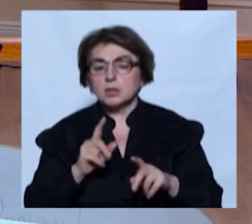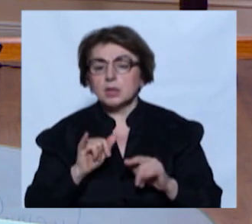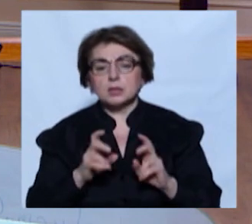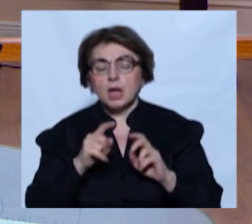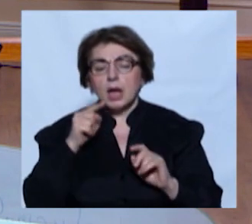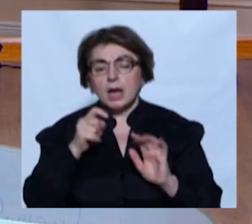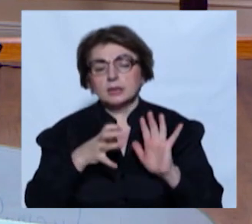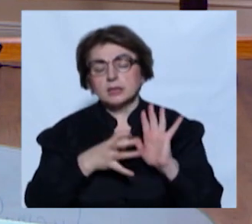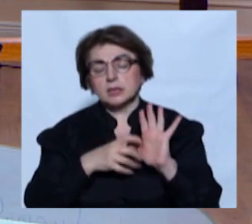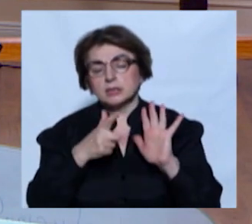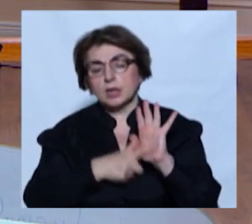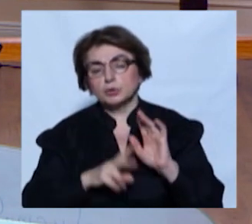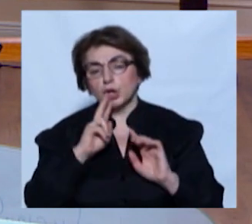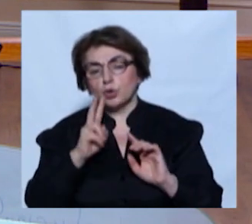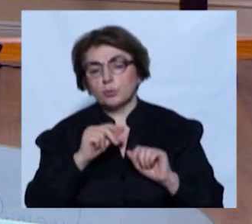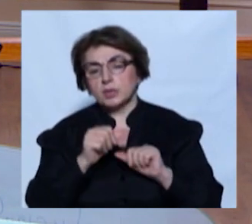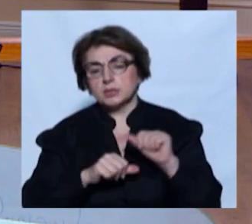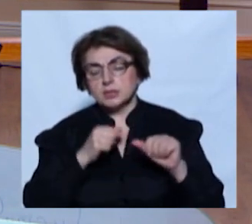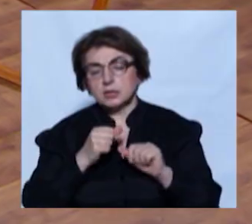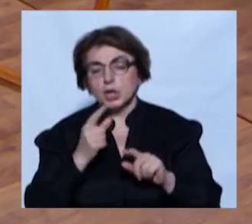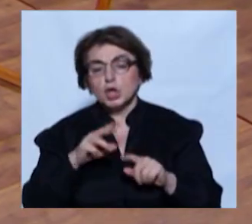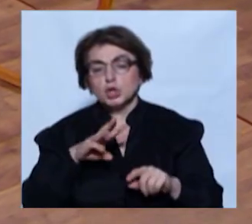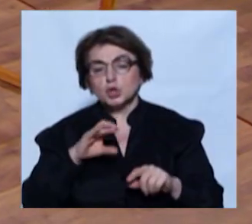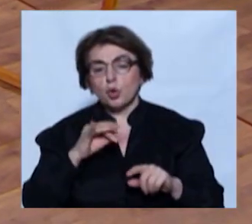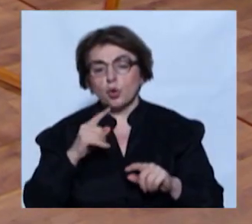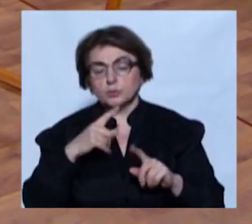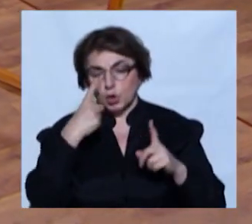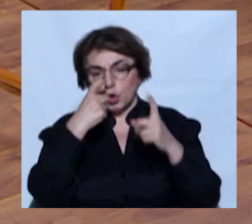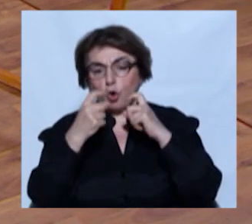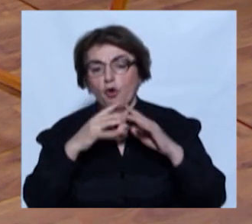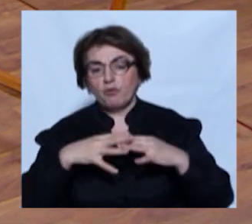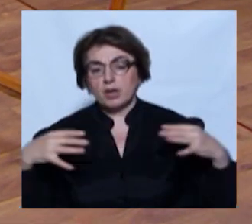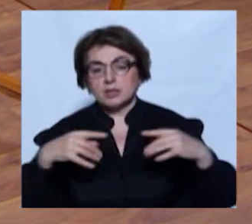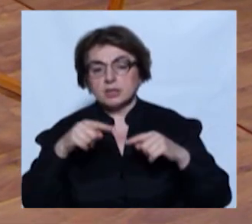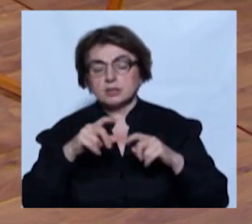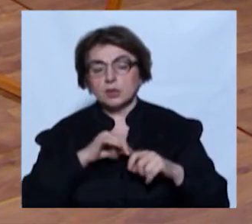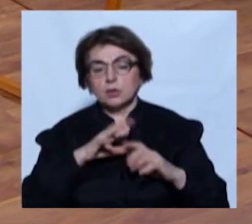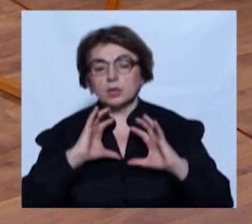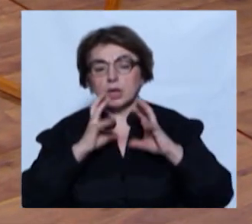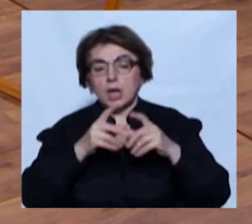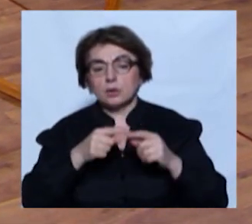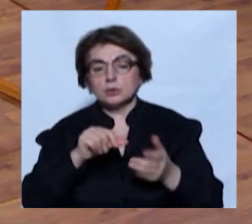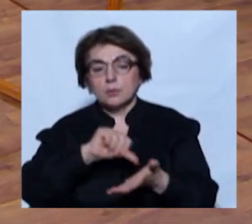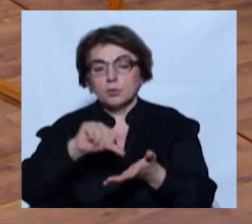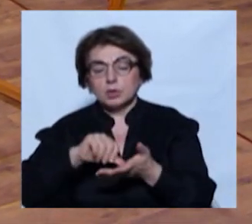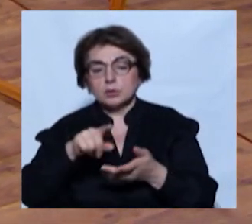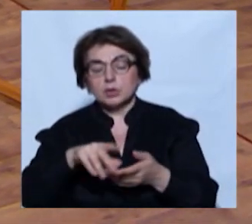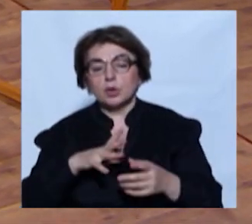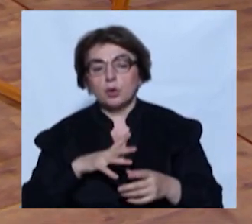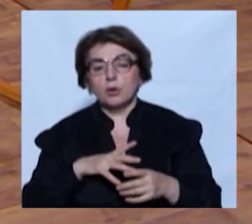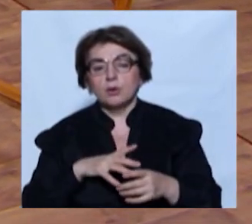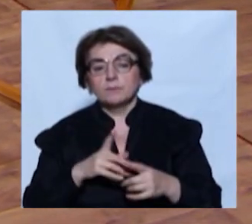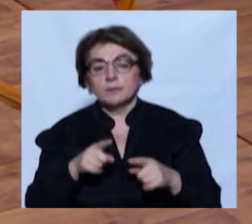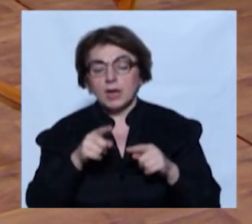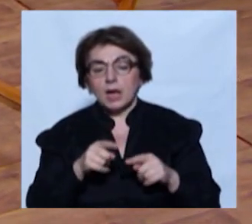ტერმინი 1972 წელს გაჟღერდა სტოკჰოლმის კონფერენციაზე, გაეროს ეგიდით იყო ეს კონფერენცია ორგანიზებული